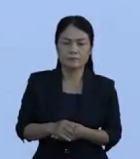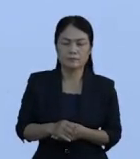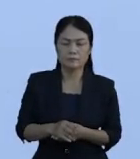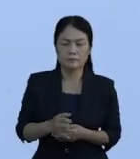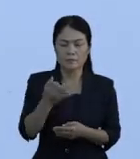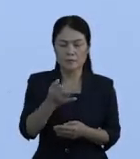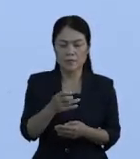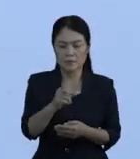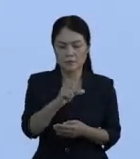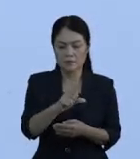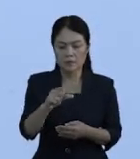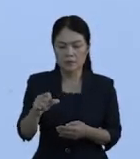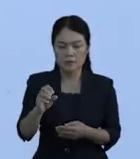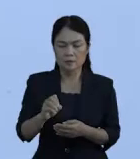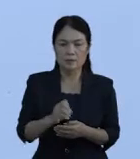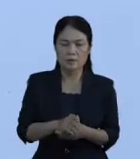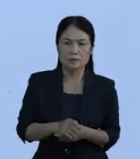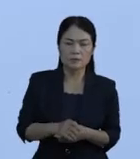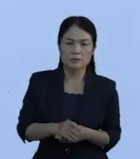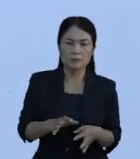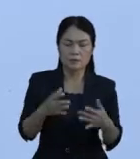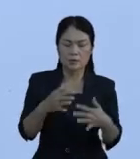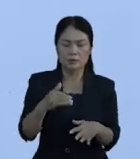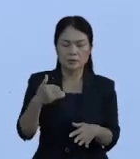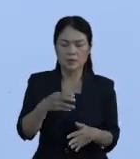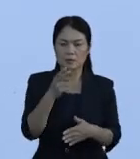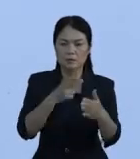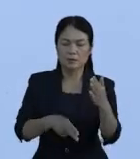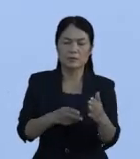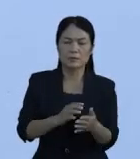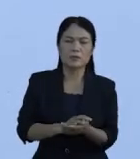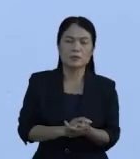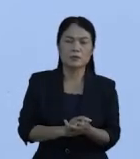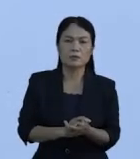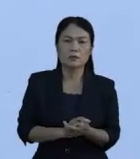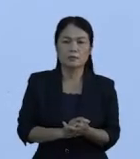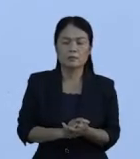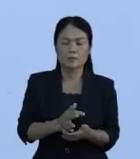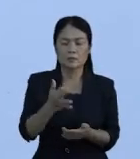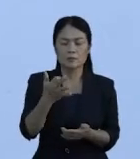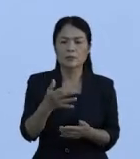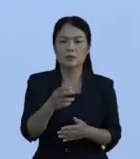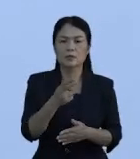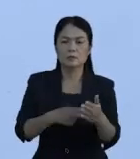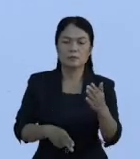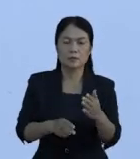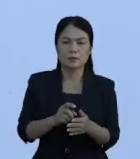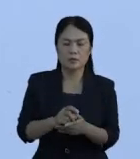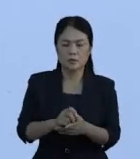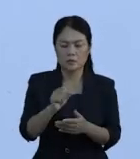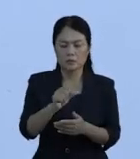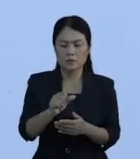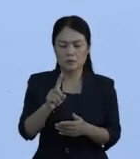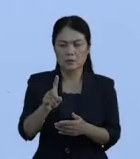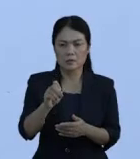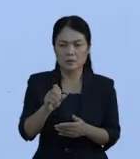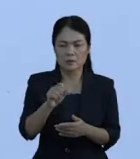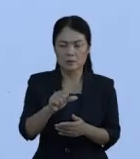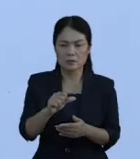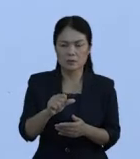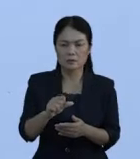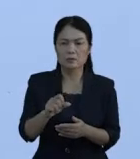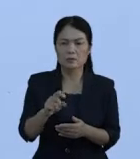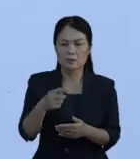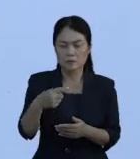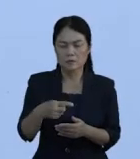phần pi sai và pi sai nuôi hái miền ấy cái này con lệnh bảy ấy con rồi ấy đó rồi quán mờn và phần bảy